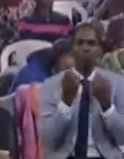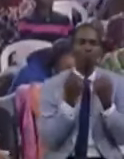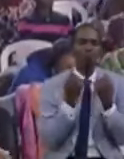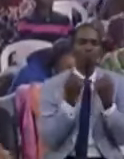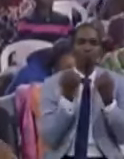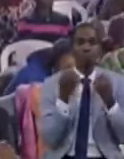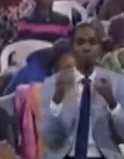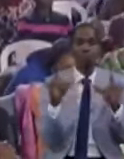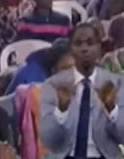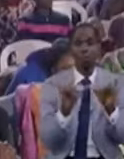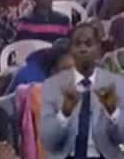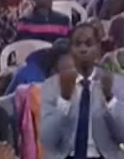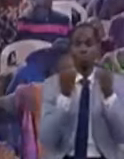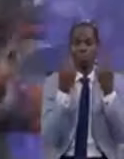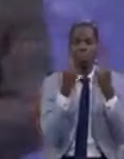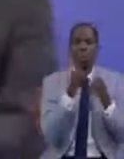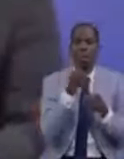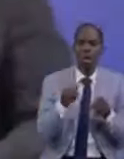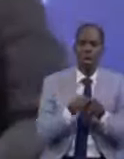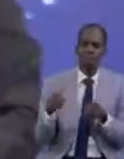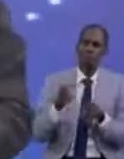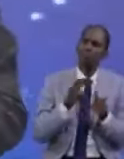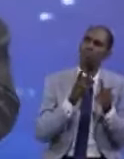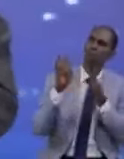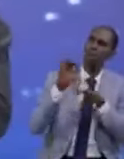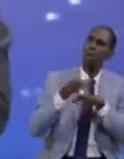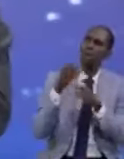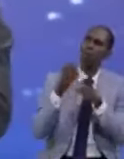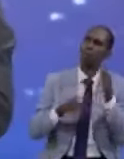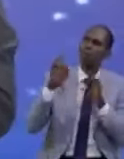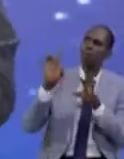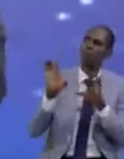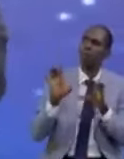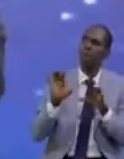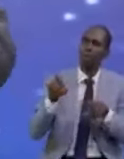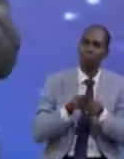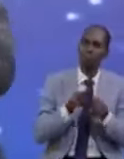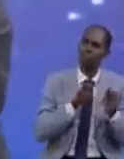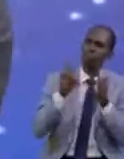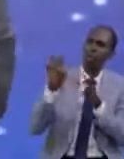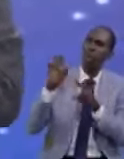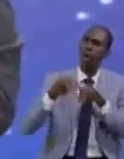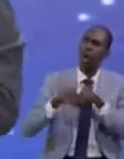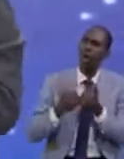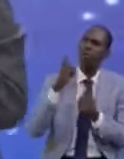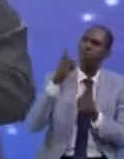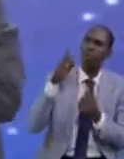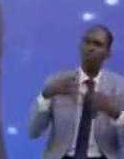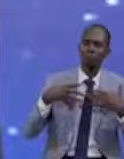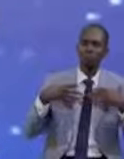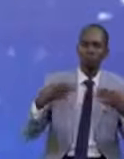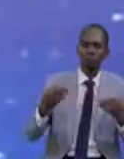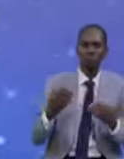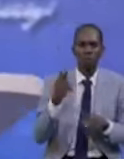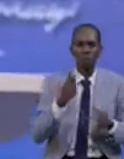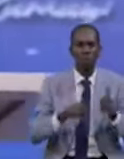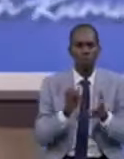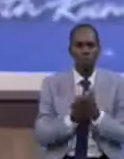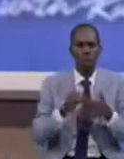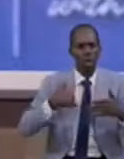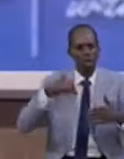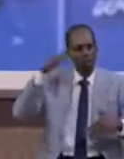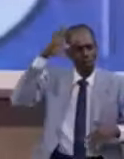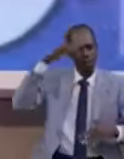regardé ce qu'il a fait comme ils ont regardé comment il a guérri ce qui était incurable comme ils l't